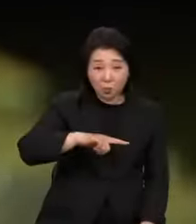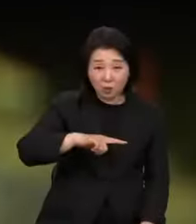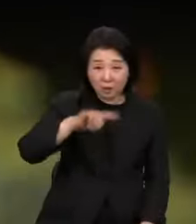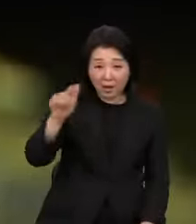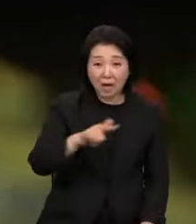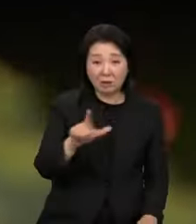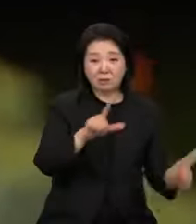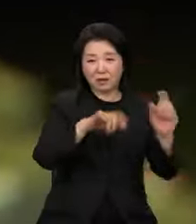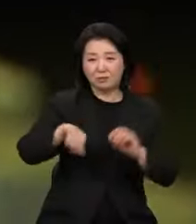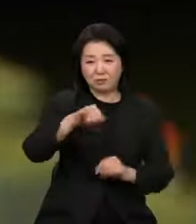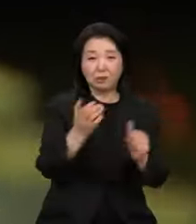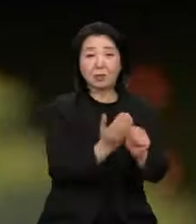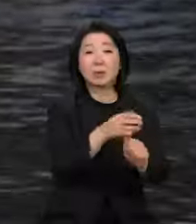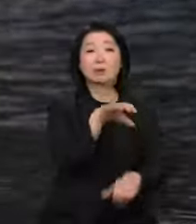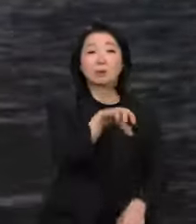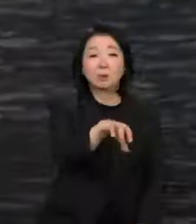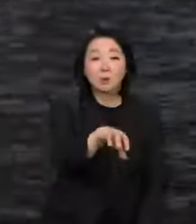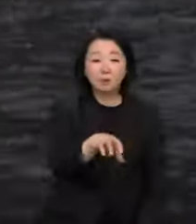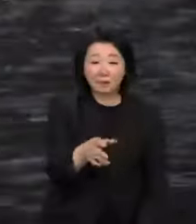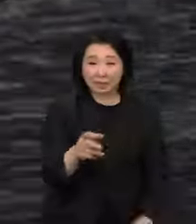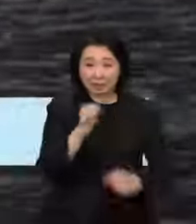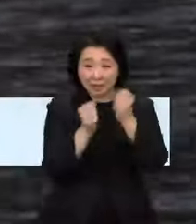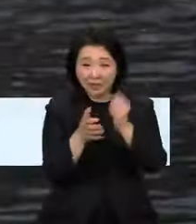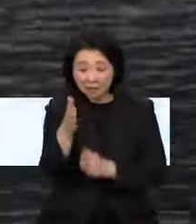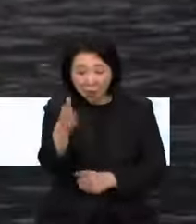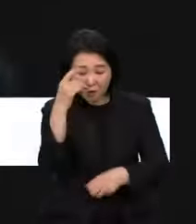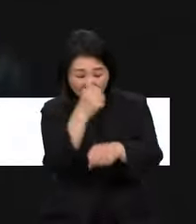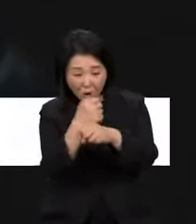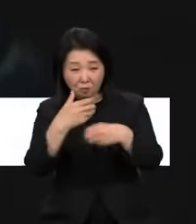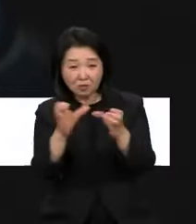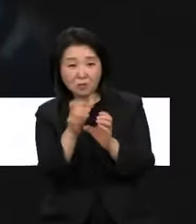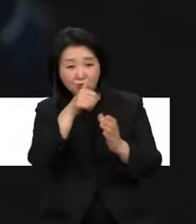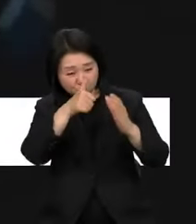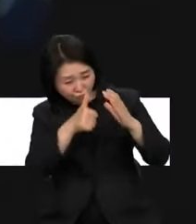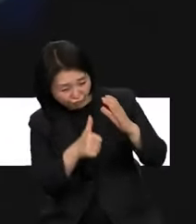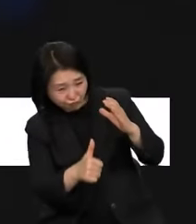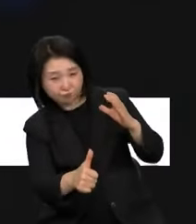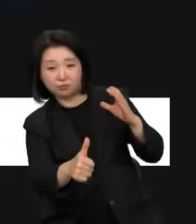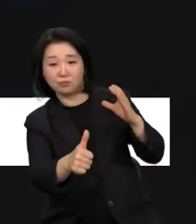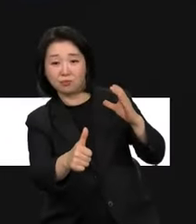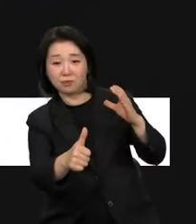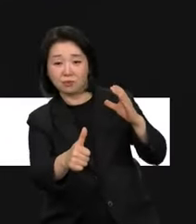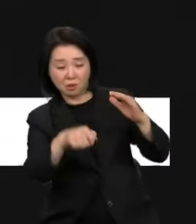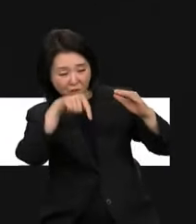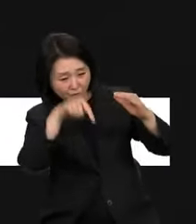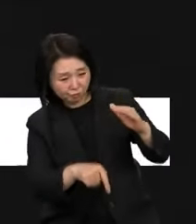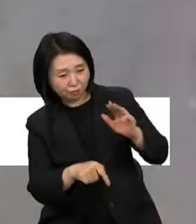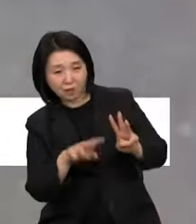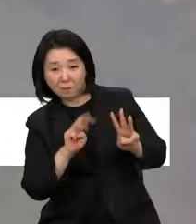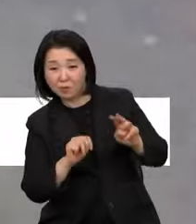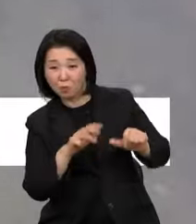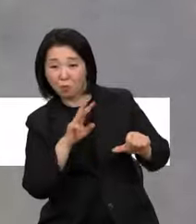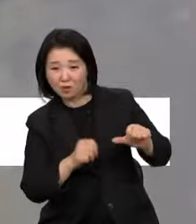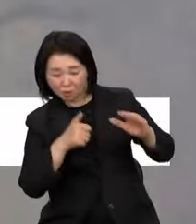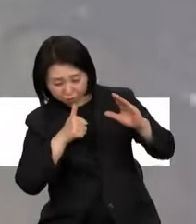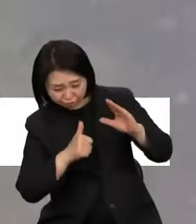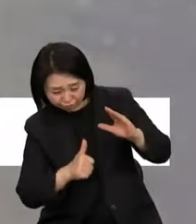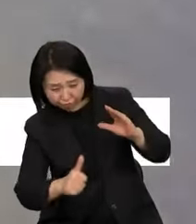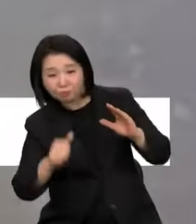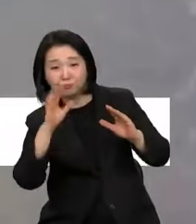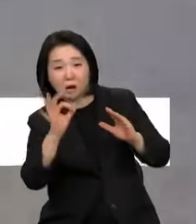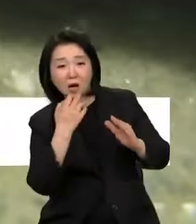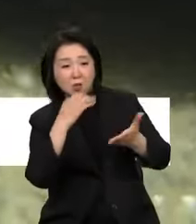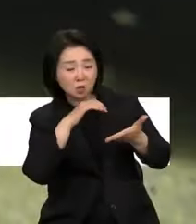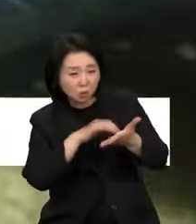서식지입니다 생태 전문가를 포함한 연구팀이 물로 들어갑니다 수심 3m 5 정도 내려가